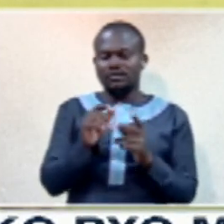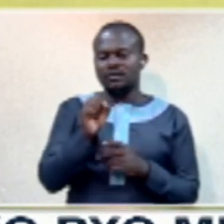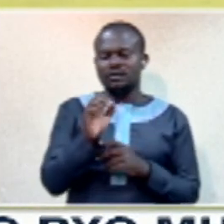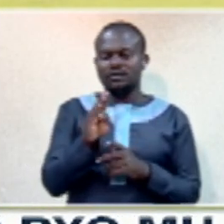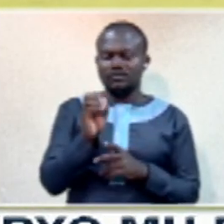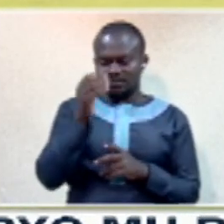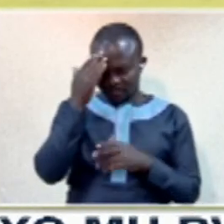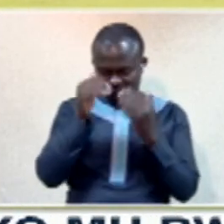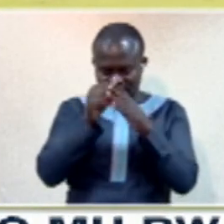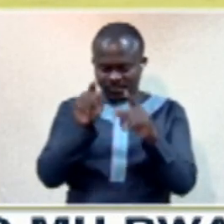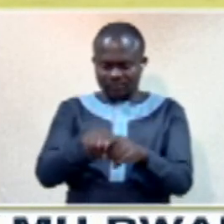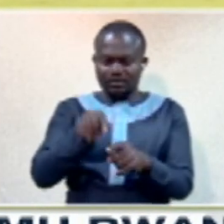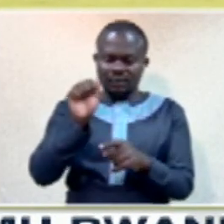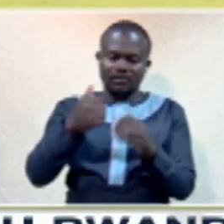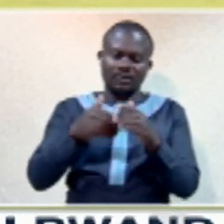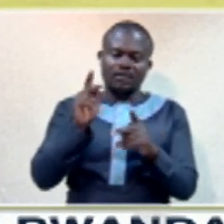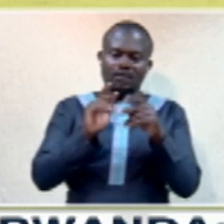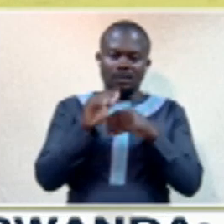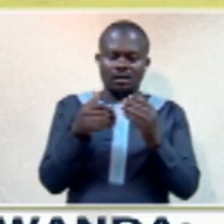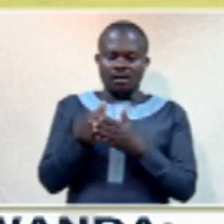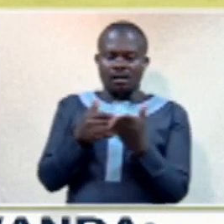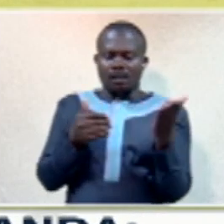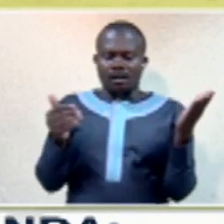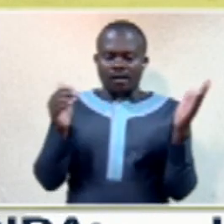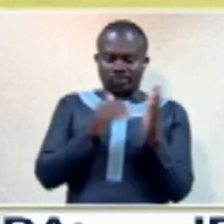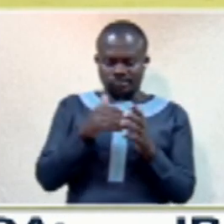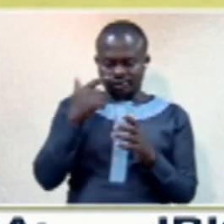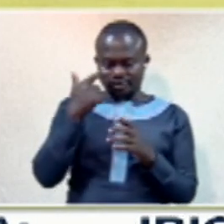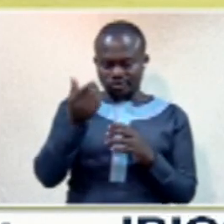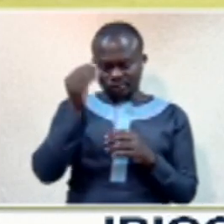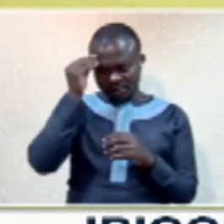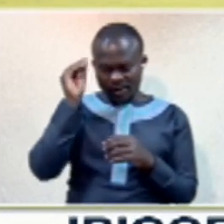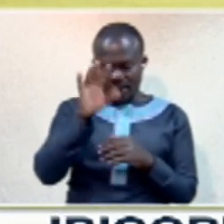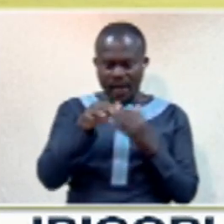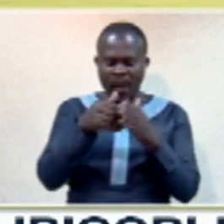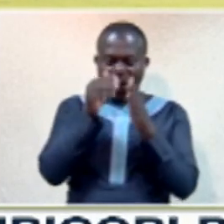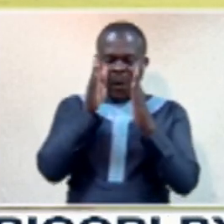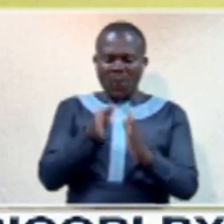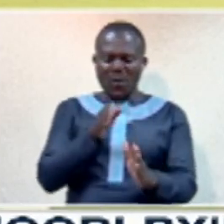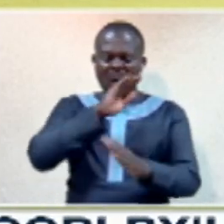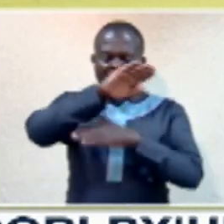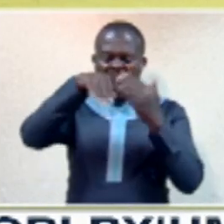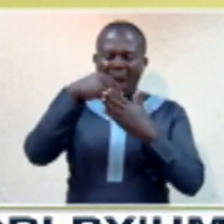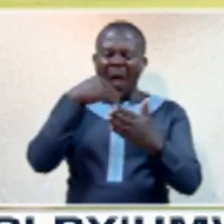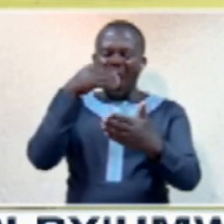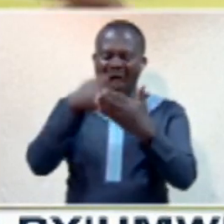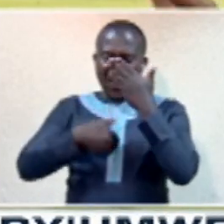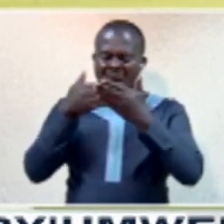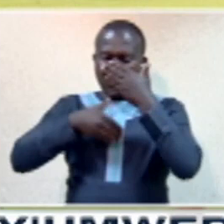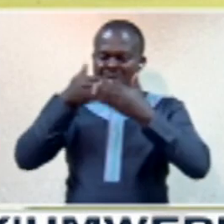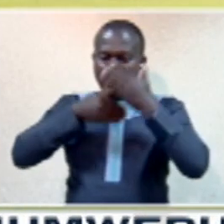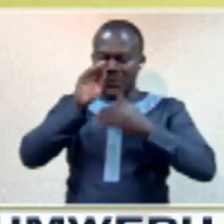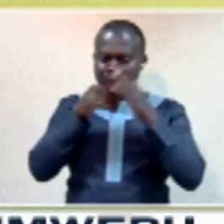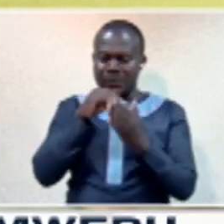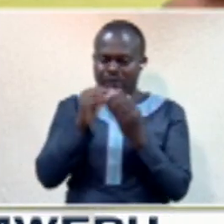bashobore kwegera muturage nananaboneraho gutanga ubutumwa ko umuntu wese ufite umuturanyi abona